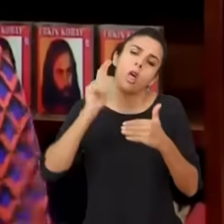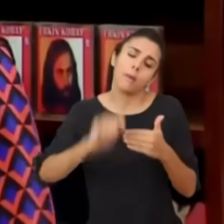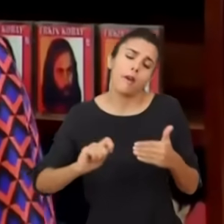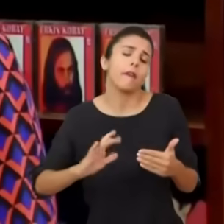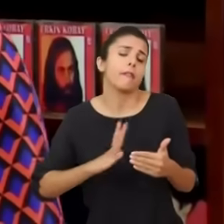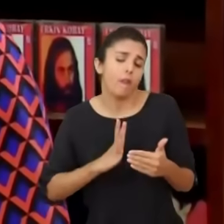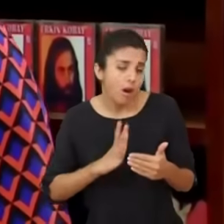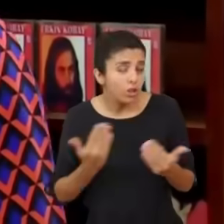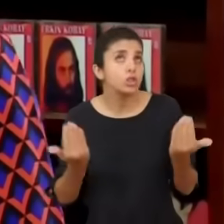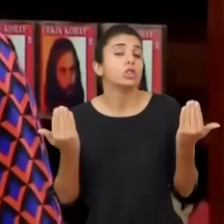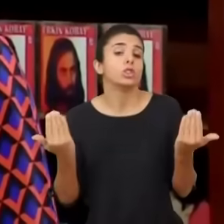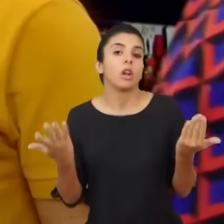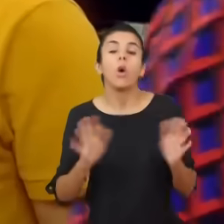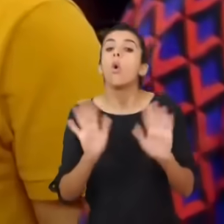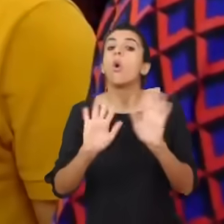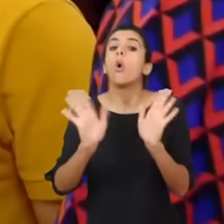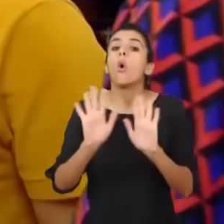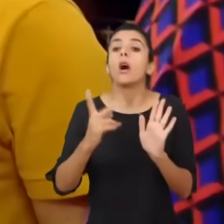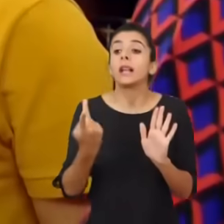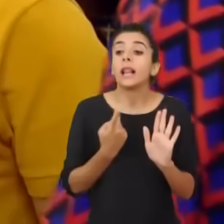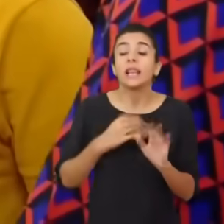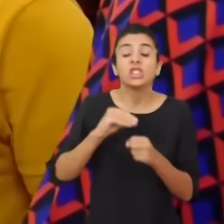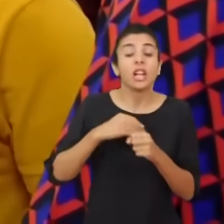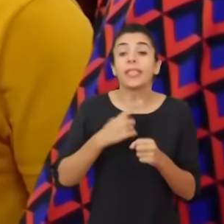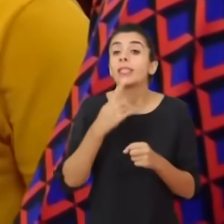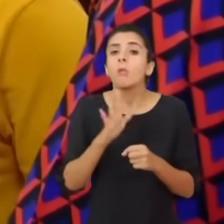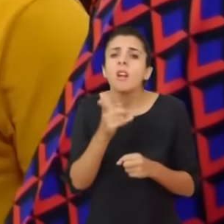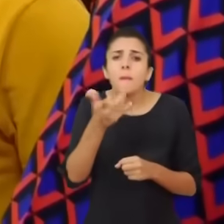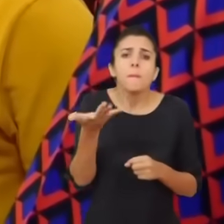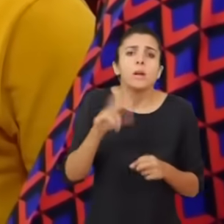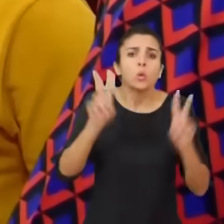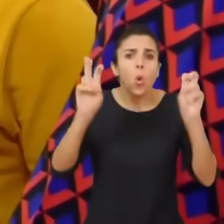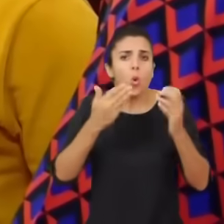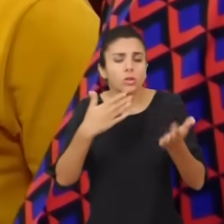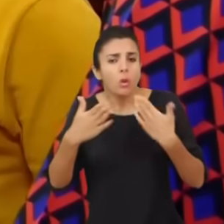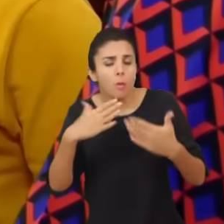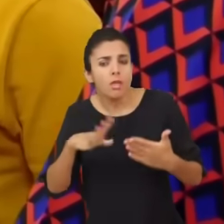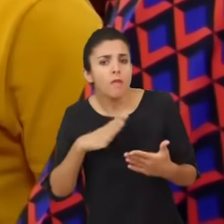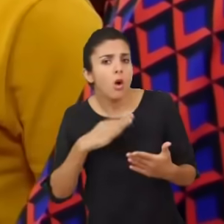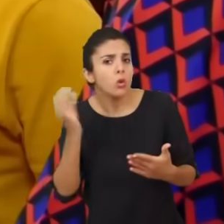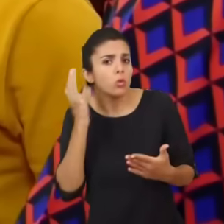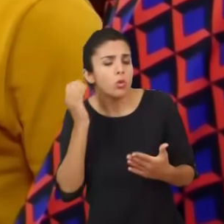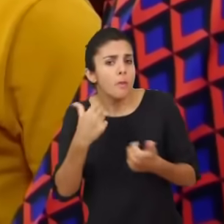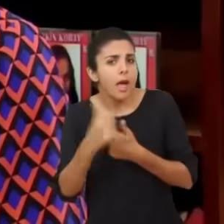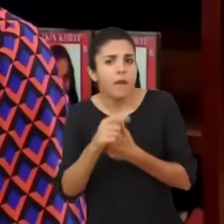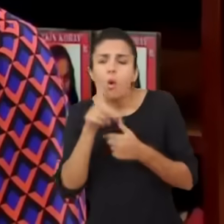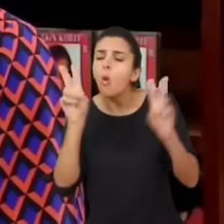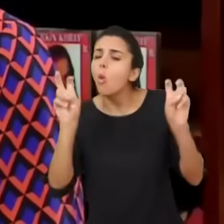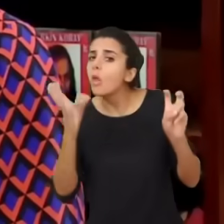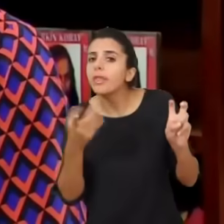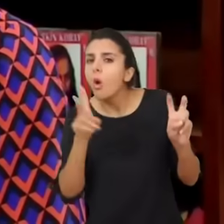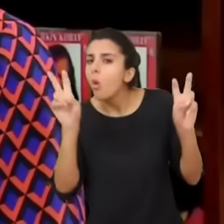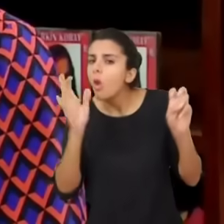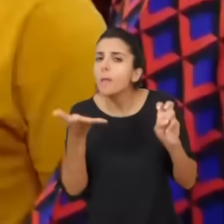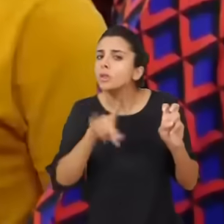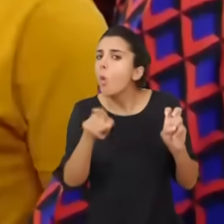işte. Yok yok, ben bizimle ilgili demiyorum. Başka bir şey, bir şeyden konuşuyordun sen. Neydi o? Onunla ilgili